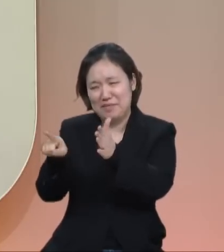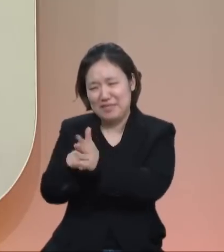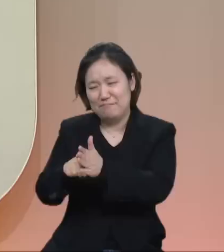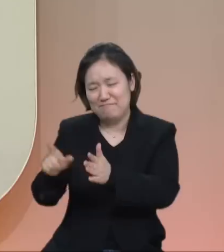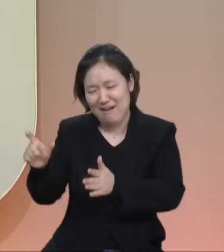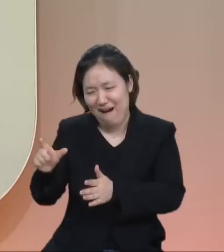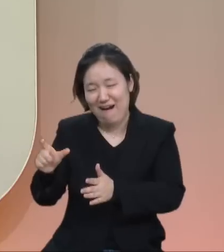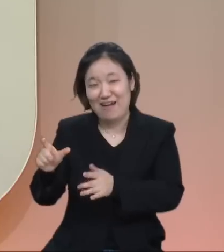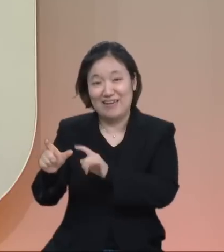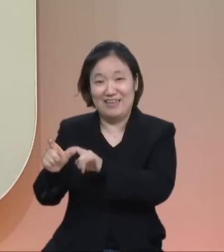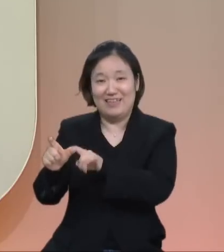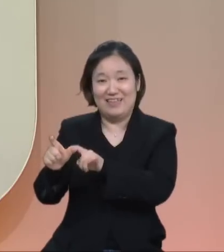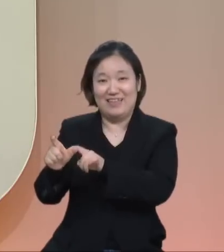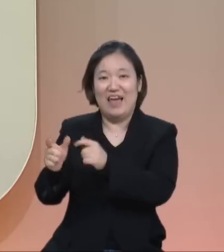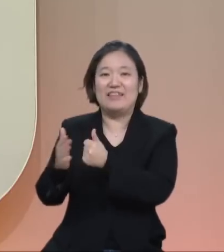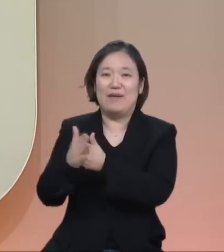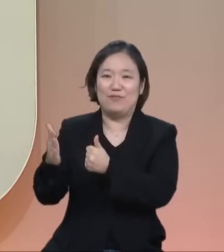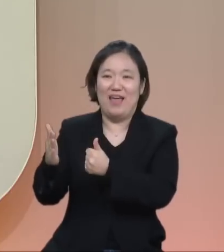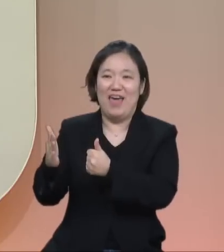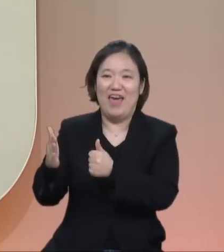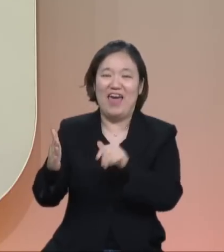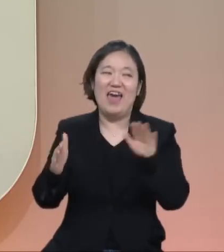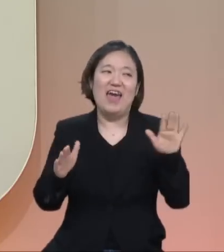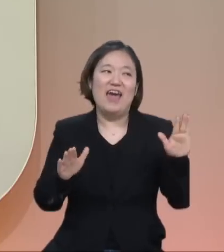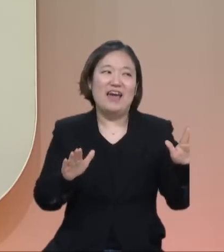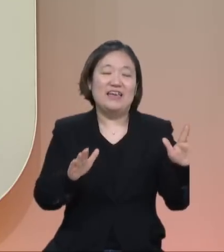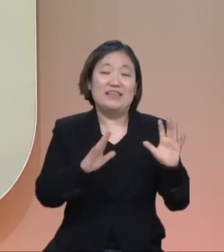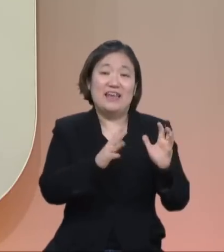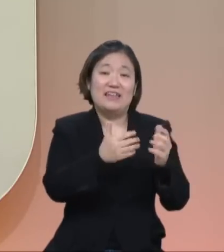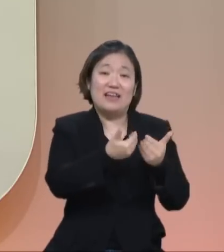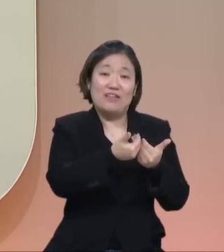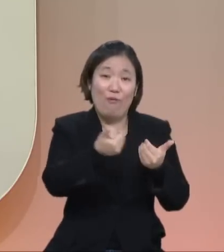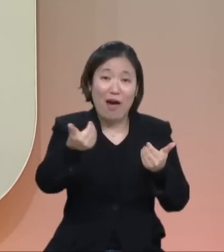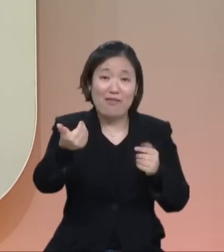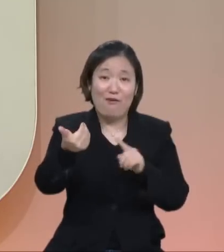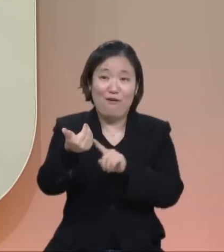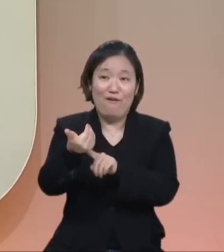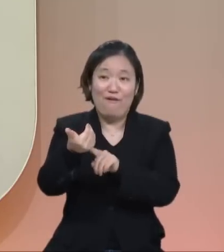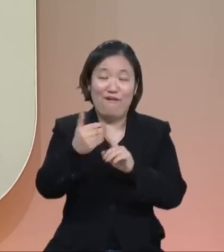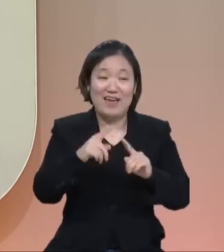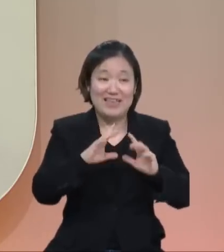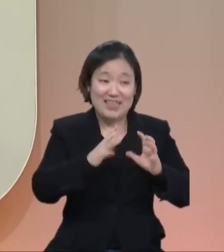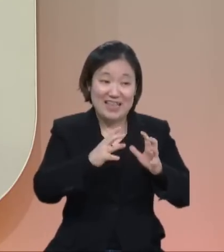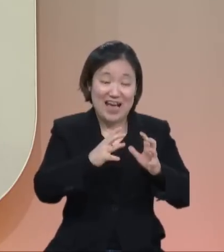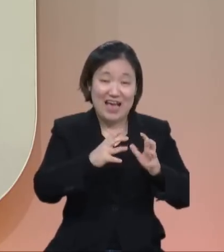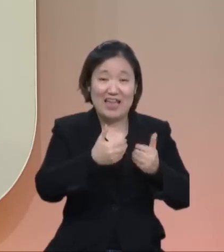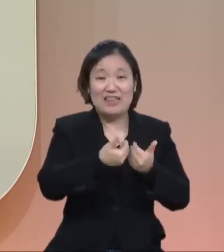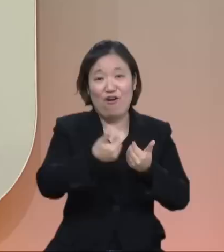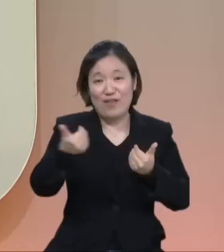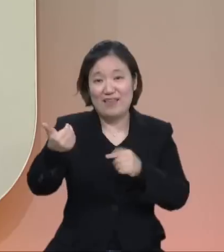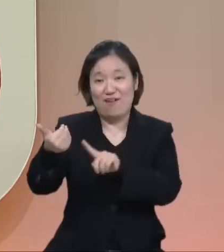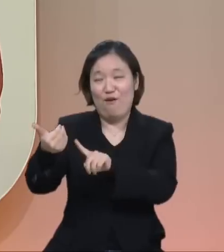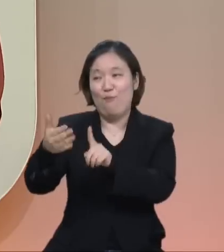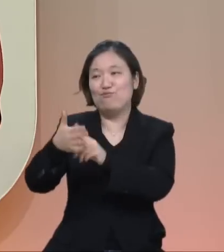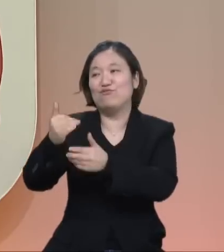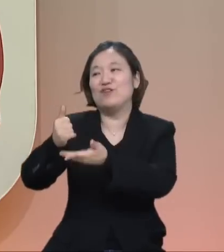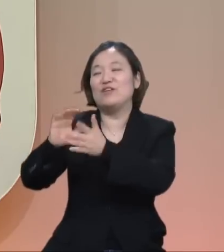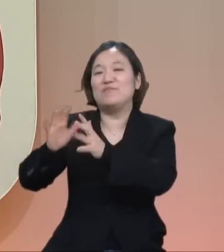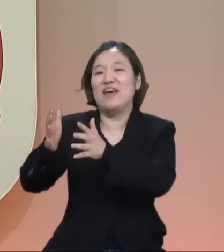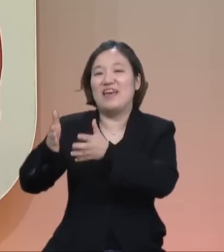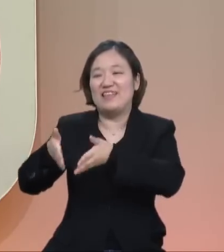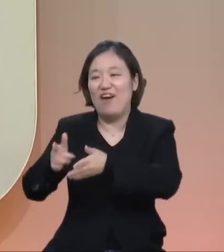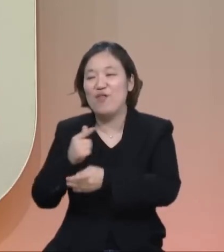이제이 사바세계이 세속에서도 참 이제 별나신 그런 훌륭하신 스님이고 우리 같은